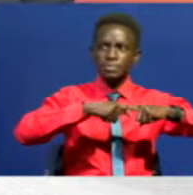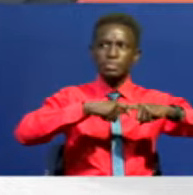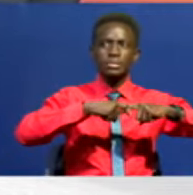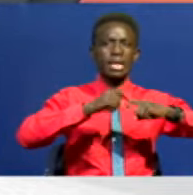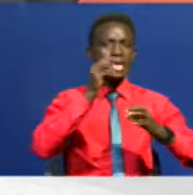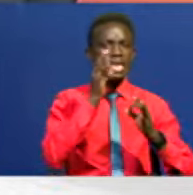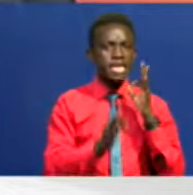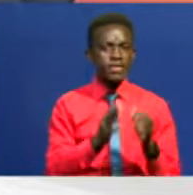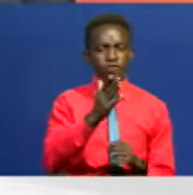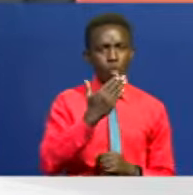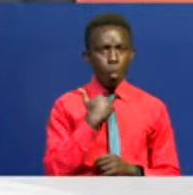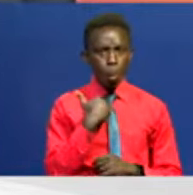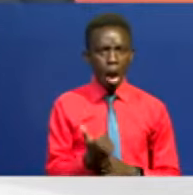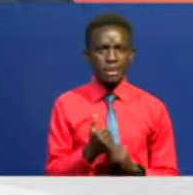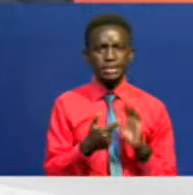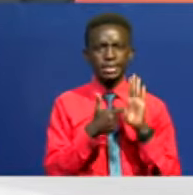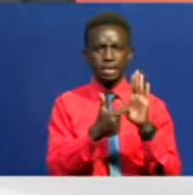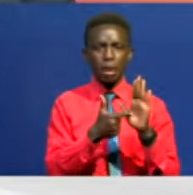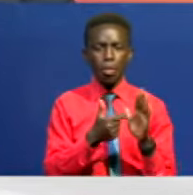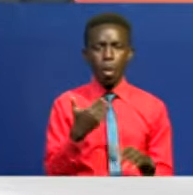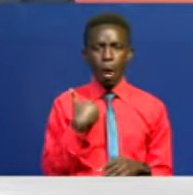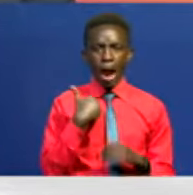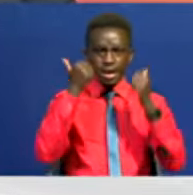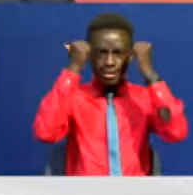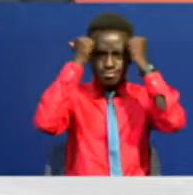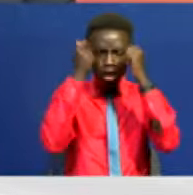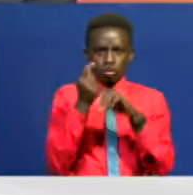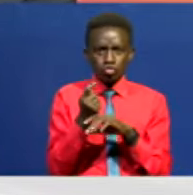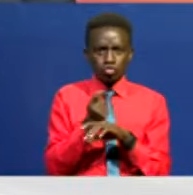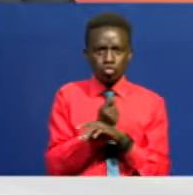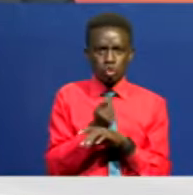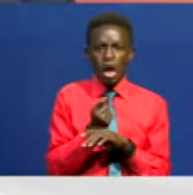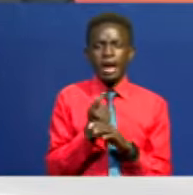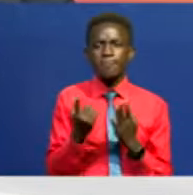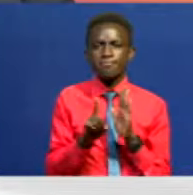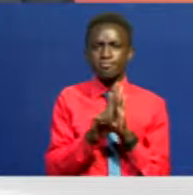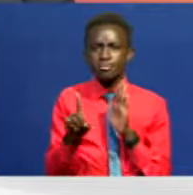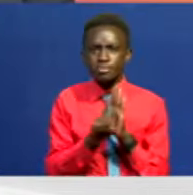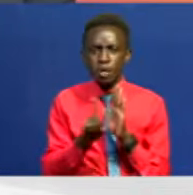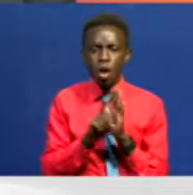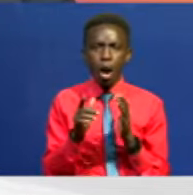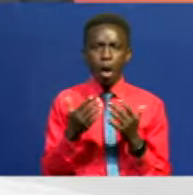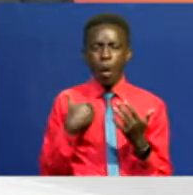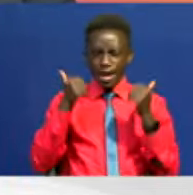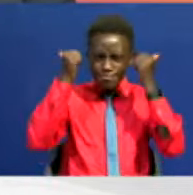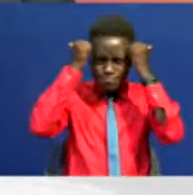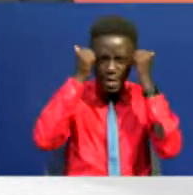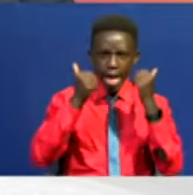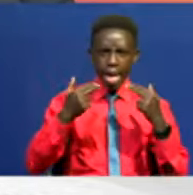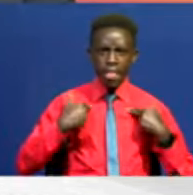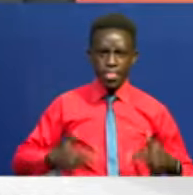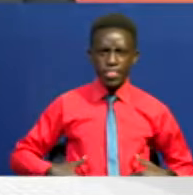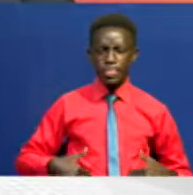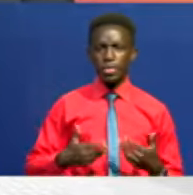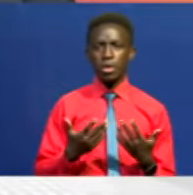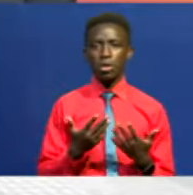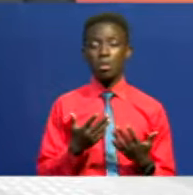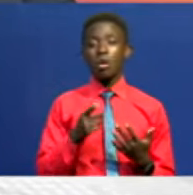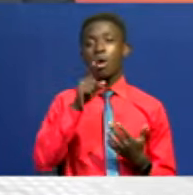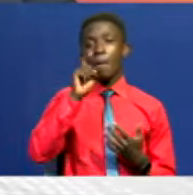kama unataka kufanya kozi tuseme kama nutrition ama zile ambazo zinahusiana na health, wanaangalia biology, wanaangalia